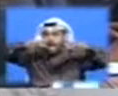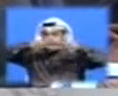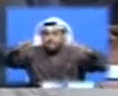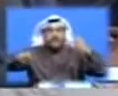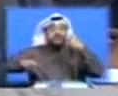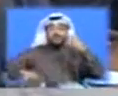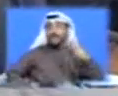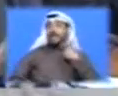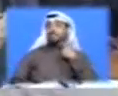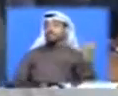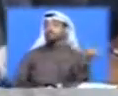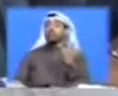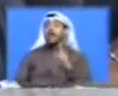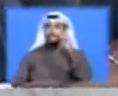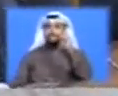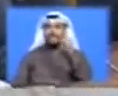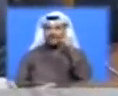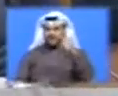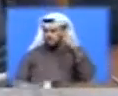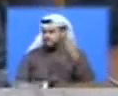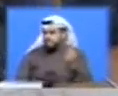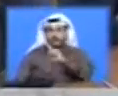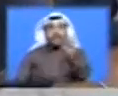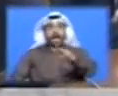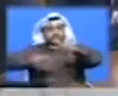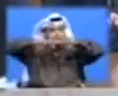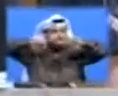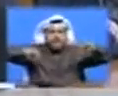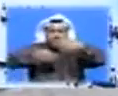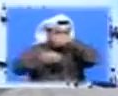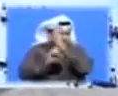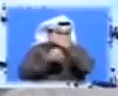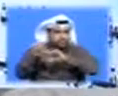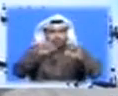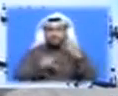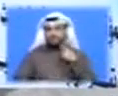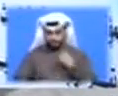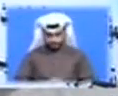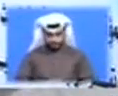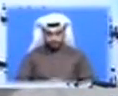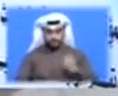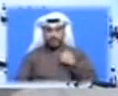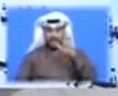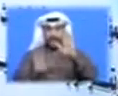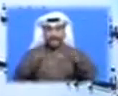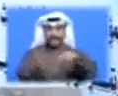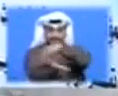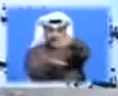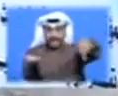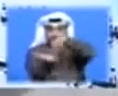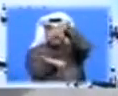خلال تأسيس شراكة فكرية تساهم في تنمية المجتمع. هذا المركز يقدم العديد من